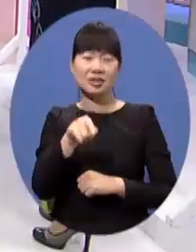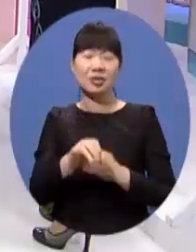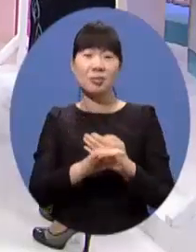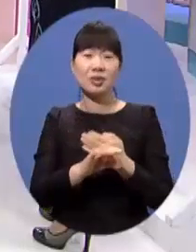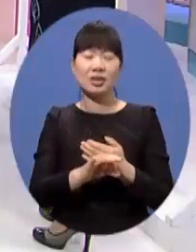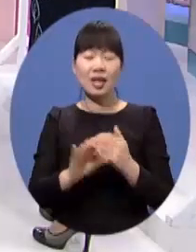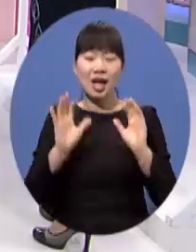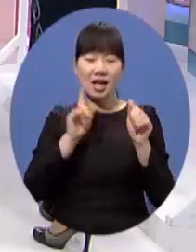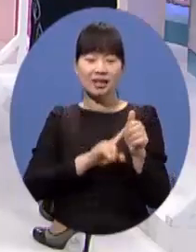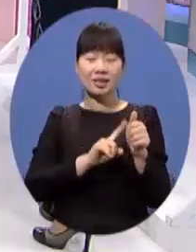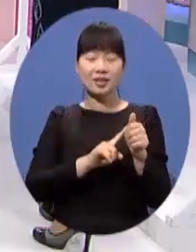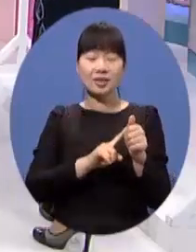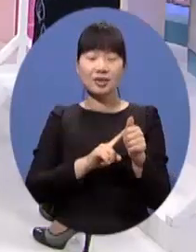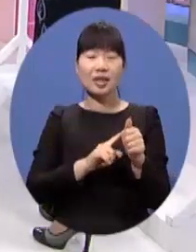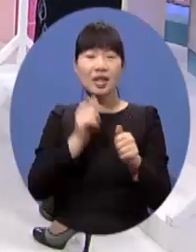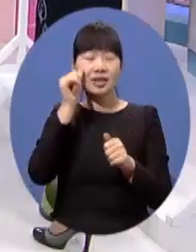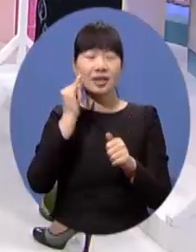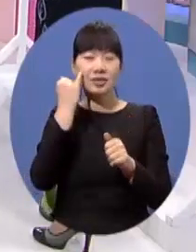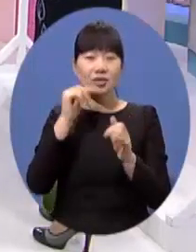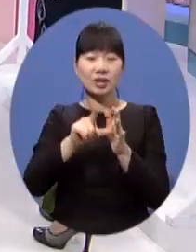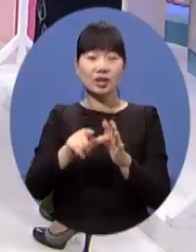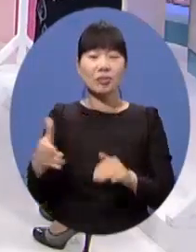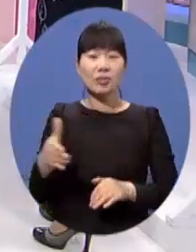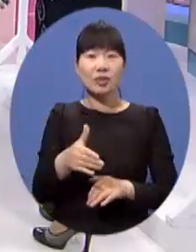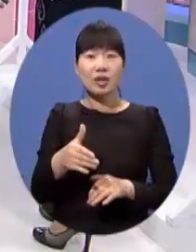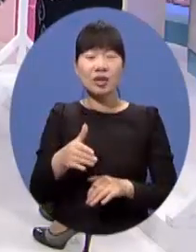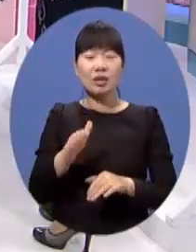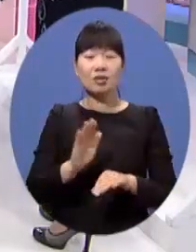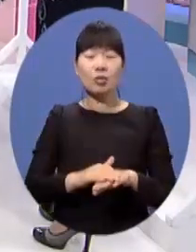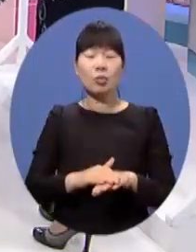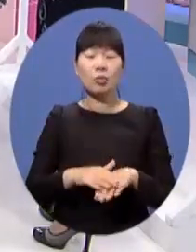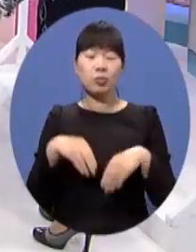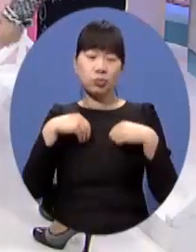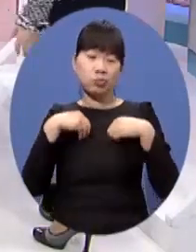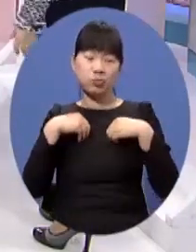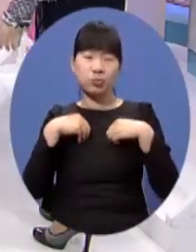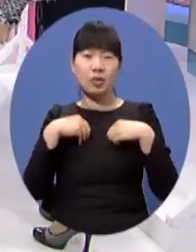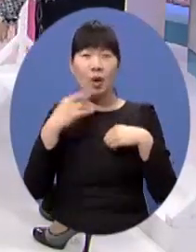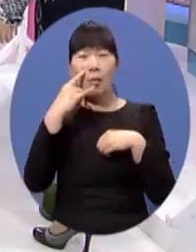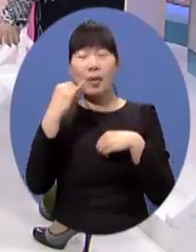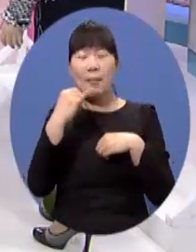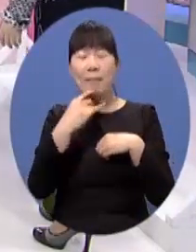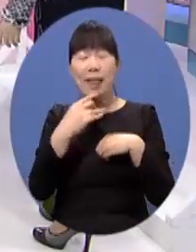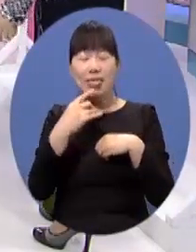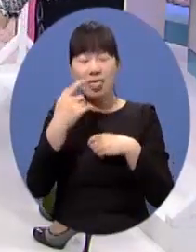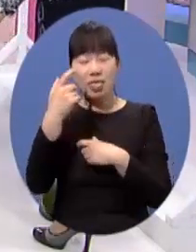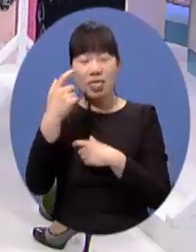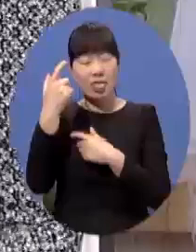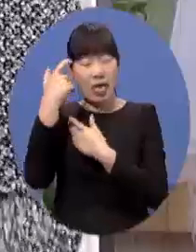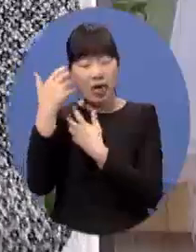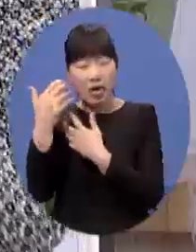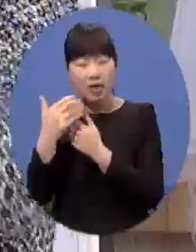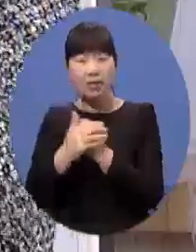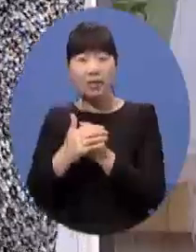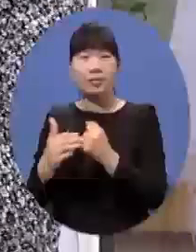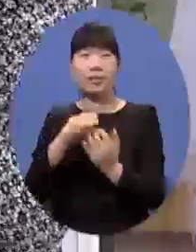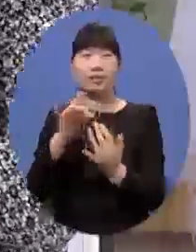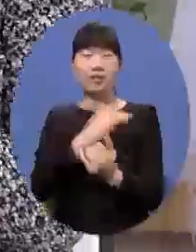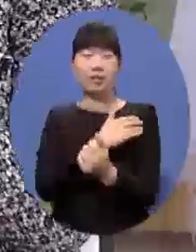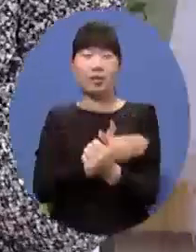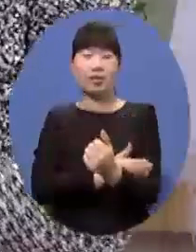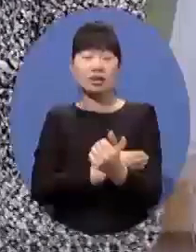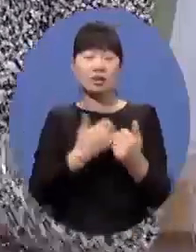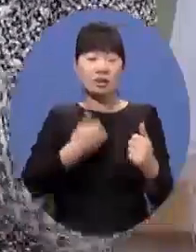되면 아이들이 그 이후에 사춘기를 넘어가면서부터 딱 손을 놓게 돼요. 그래서 선택권을 좀 주고 아이가, 근데